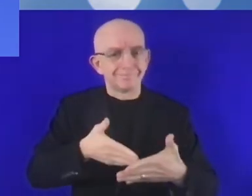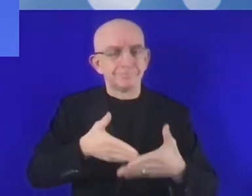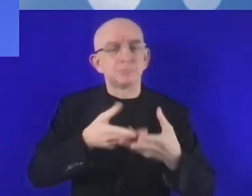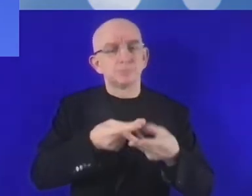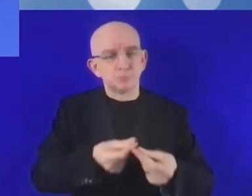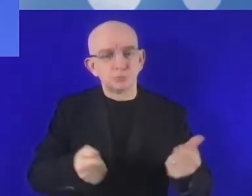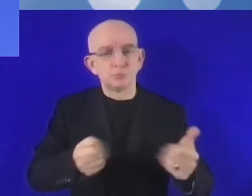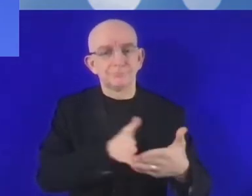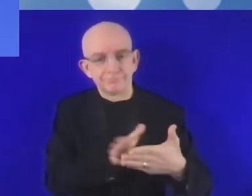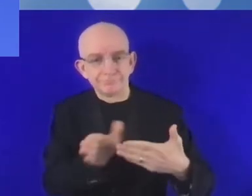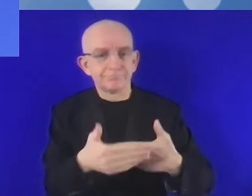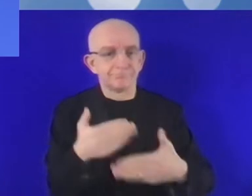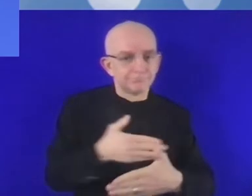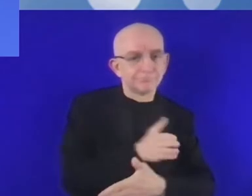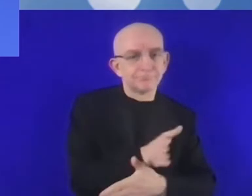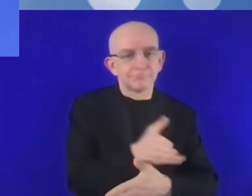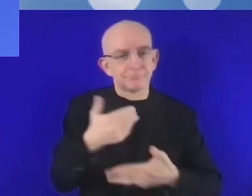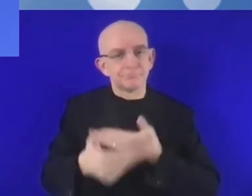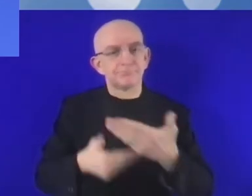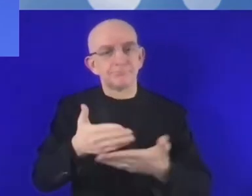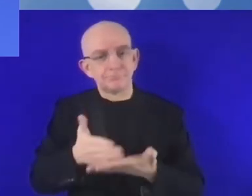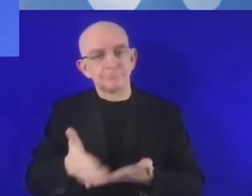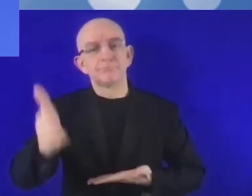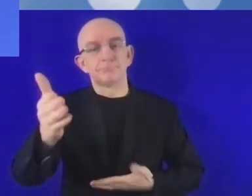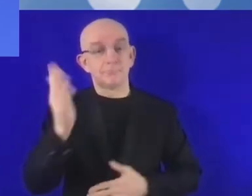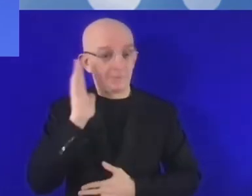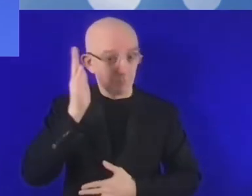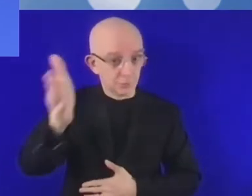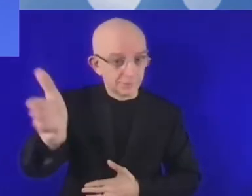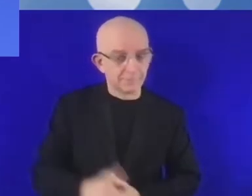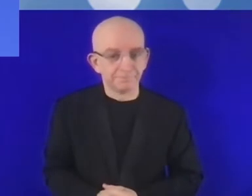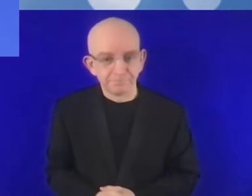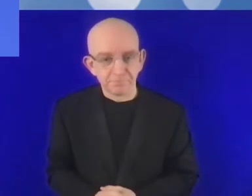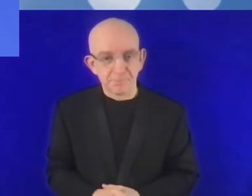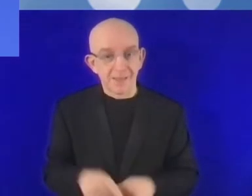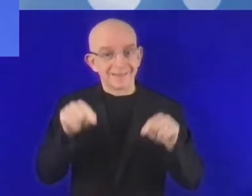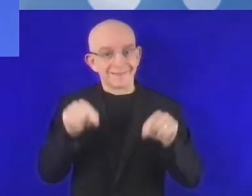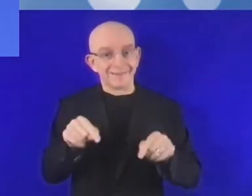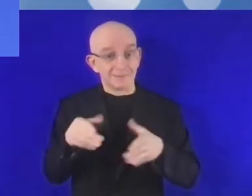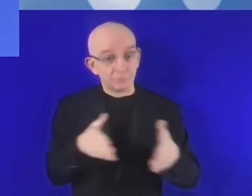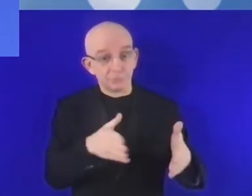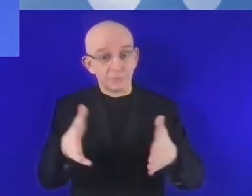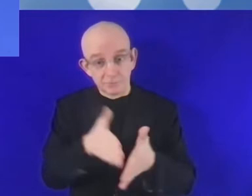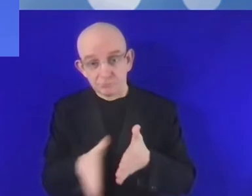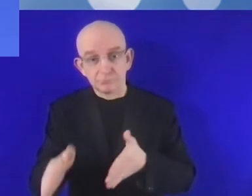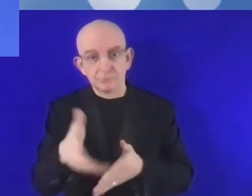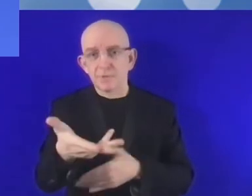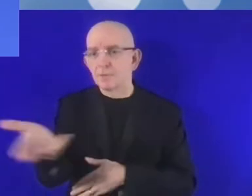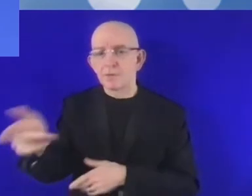وتبادل الآراء سوف يساعدنا على تشكيل مستقبل أحسن. نريد الوصول